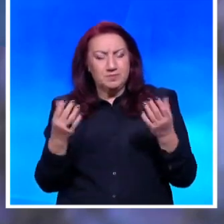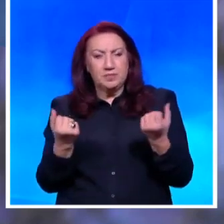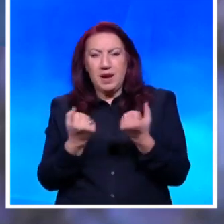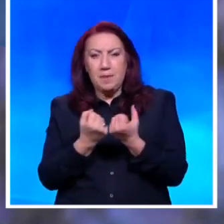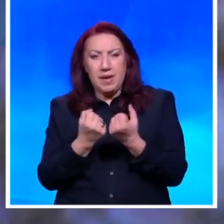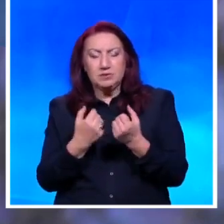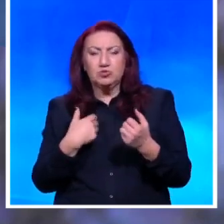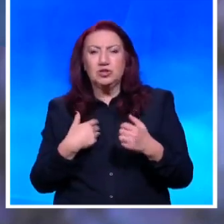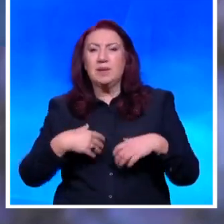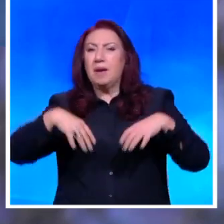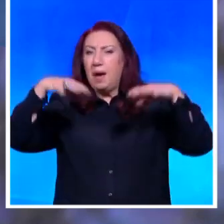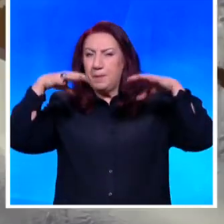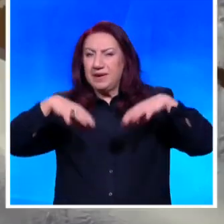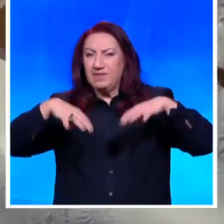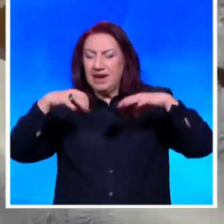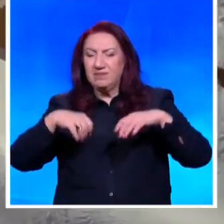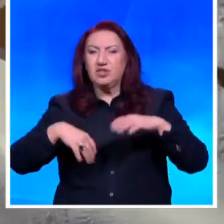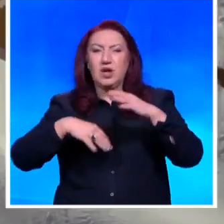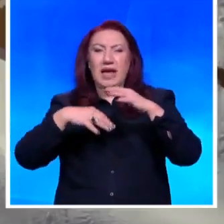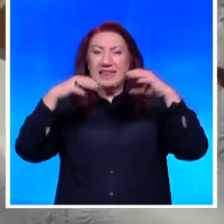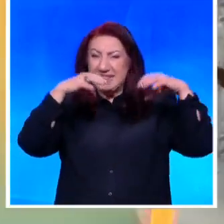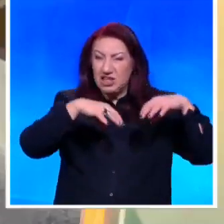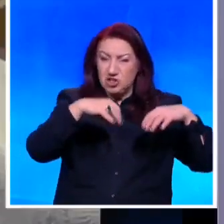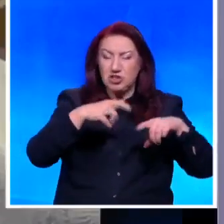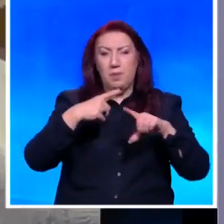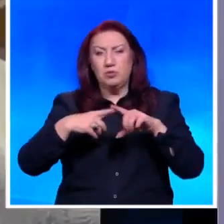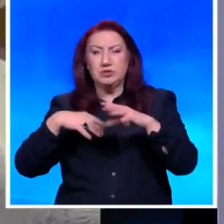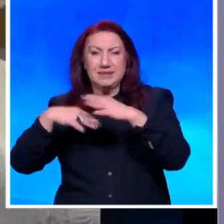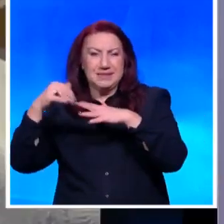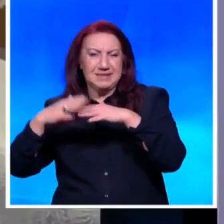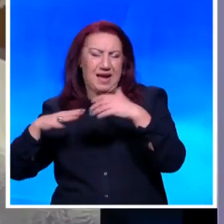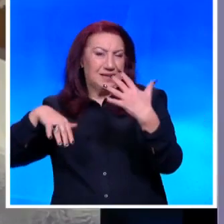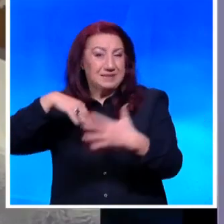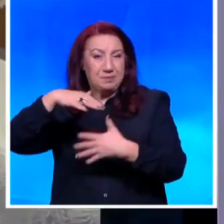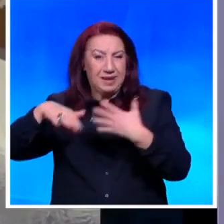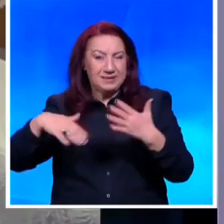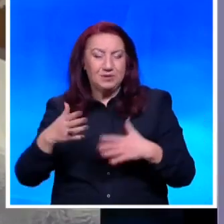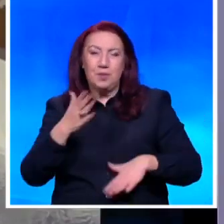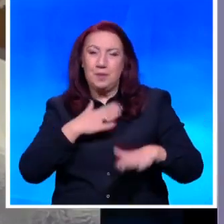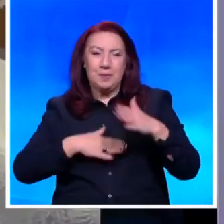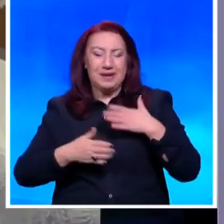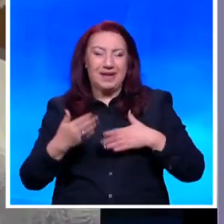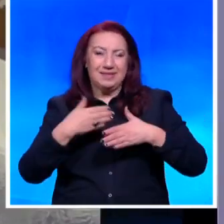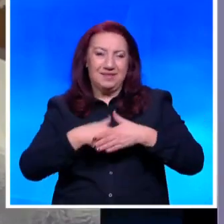има превалявания и от дъжд, и от сняг. Такава е прогнозата. Хубава вечер от мен!